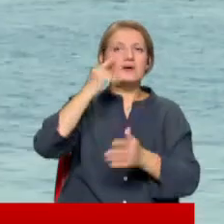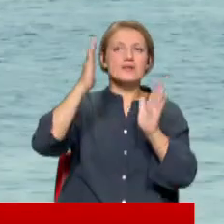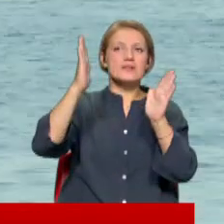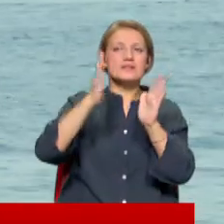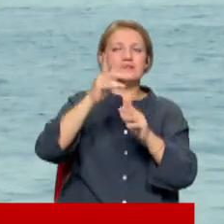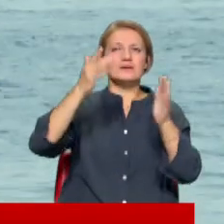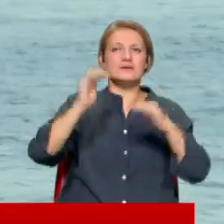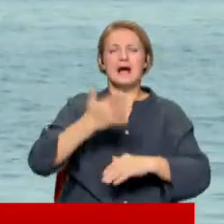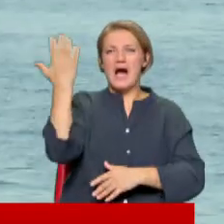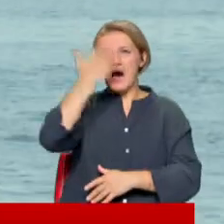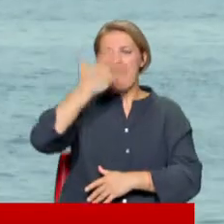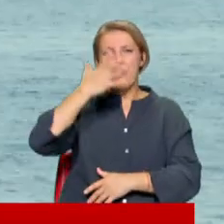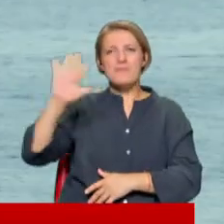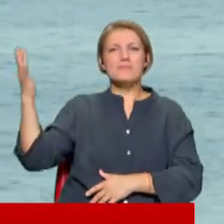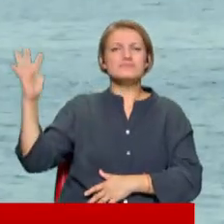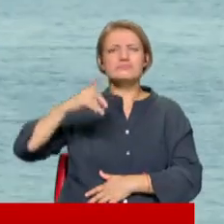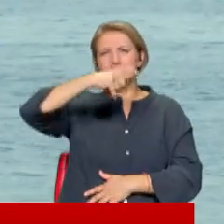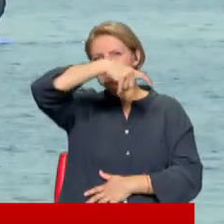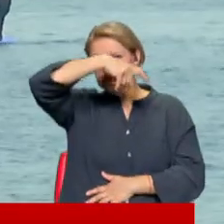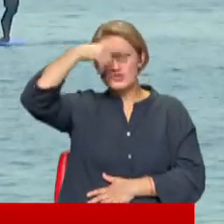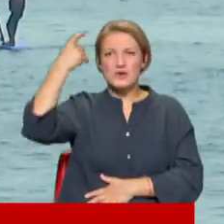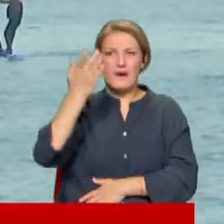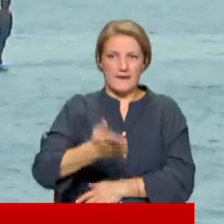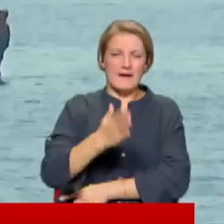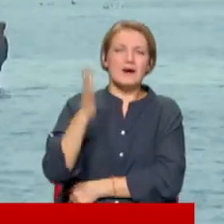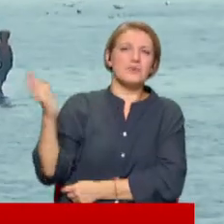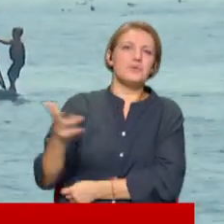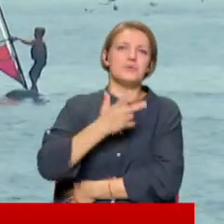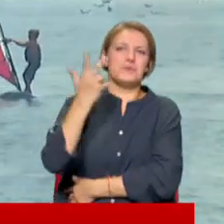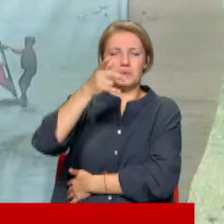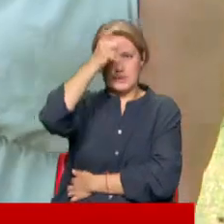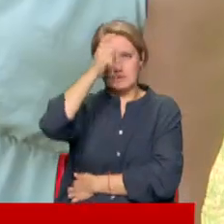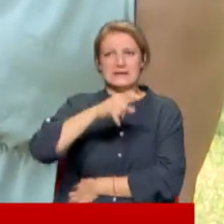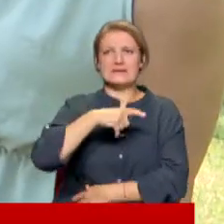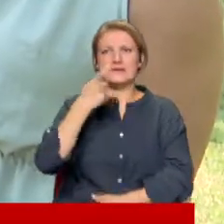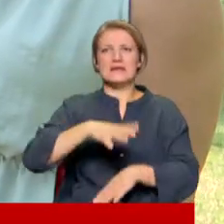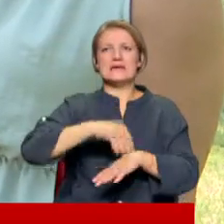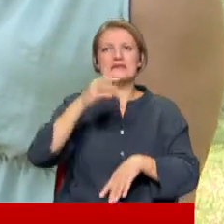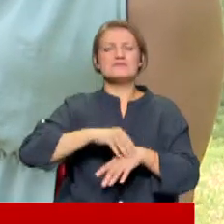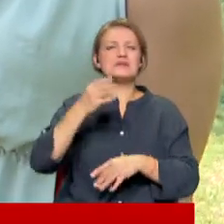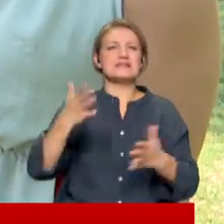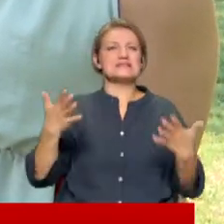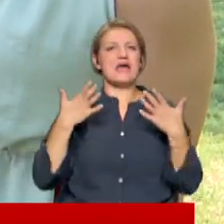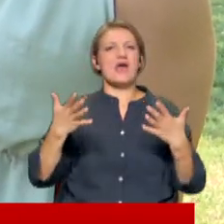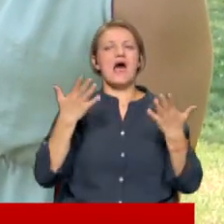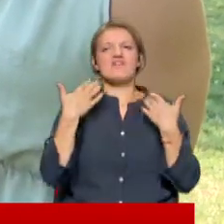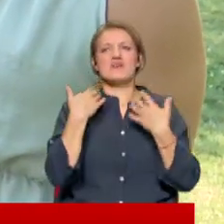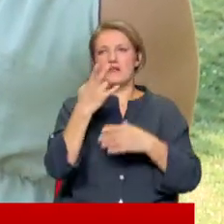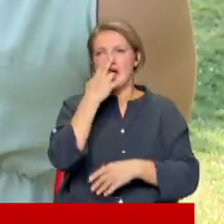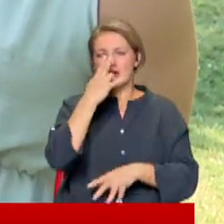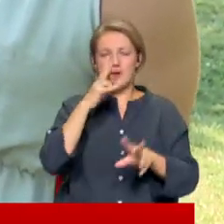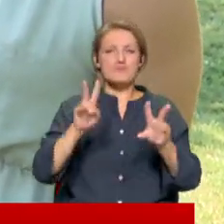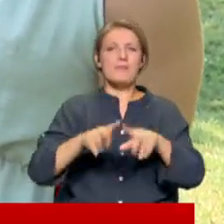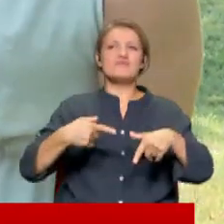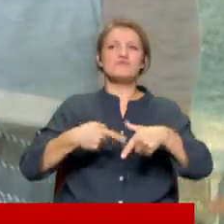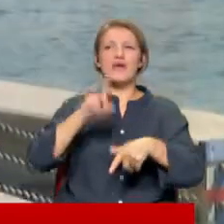yarımadasından gelen Eyyam mı Babür diye bilinen çöl sıcakları kasıp kavurdu Türkiye'yi İsveç'in serin havasına alışkın olan küçük Muhammed